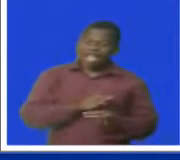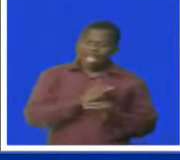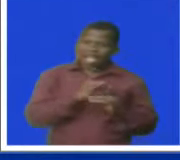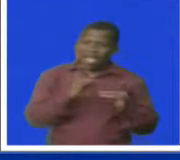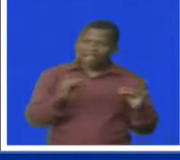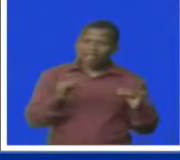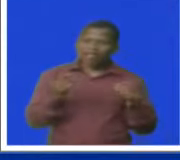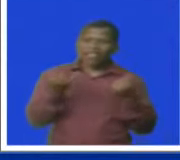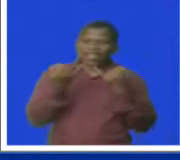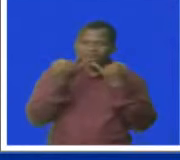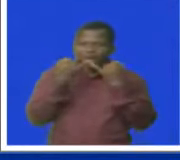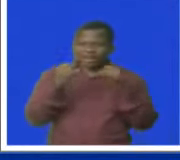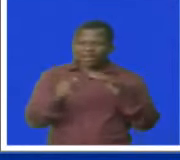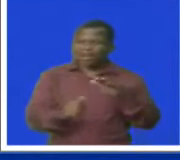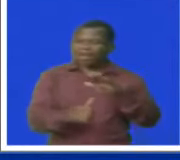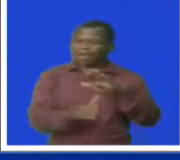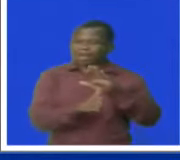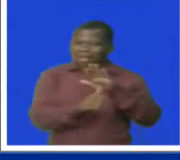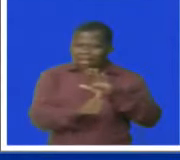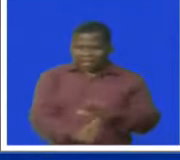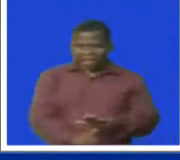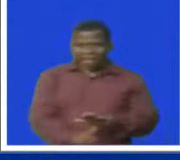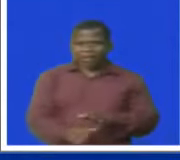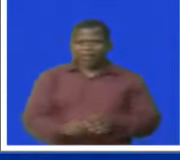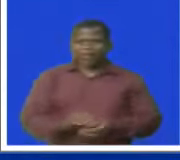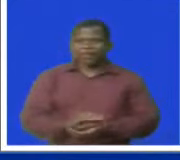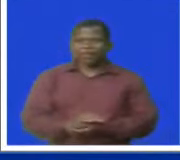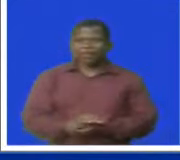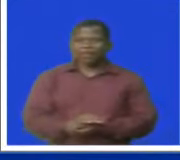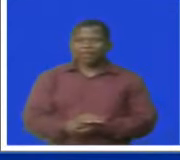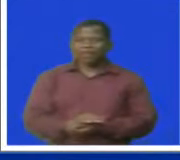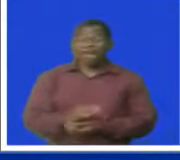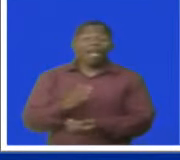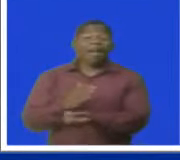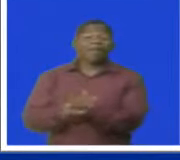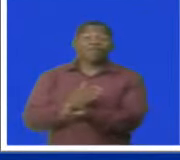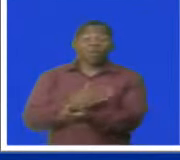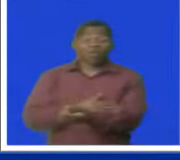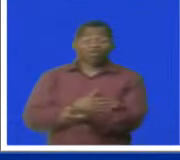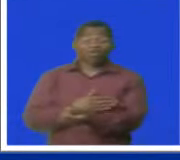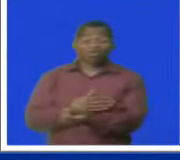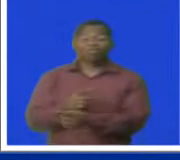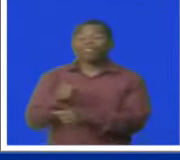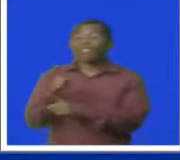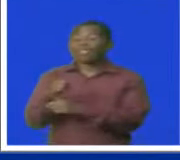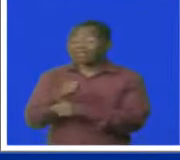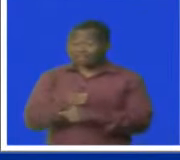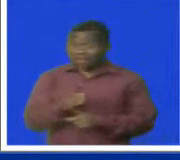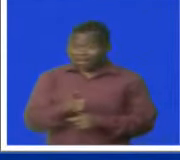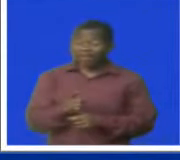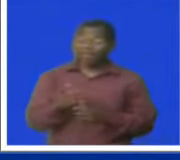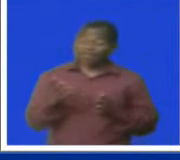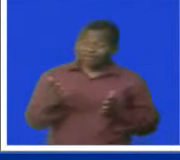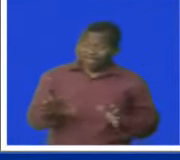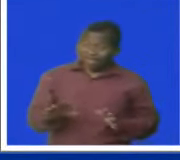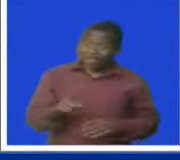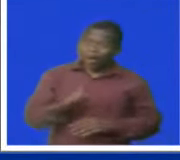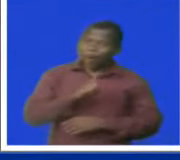ngoba besike sayikhuluma ngaphambilini Tindzaba yokuthi kunebantu bethu lothola ukuthi